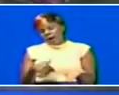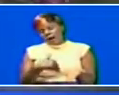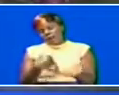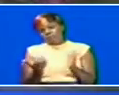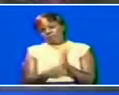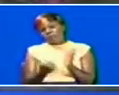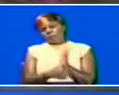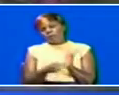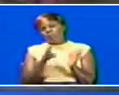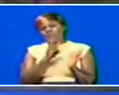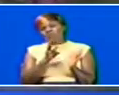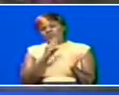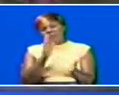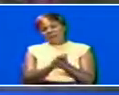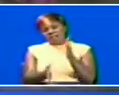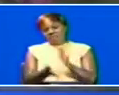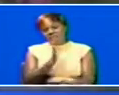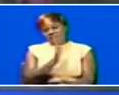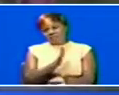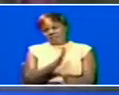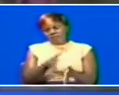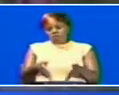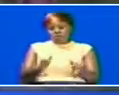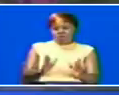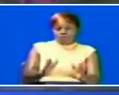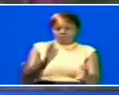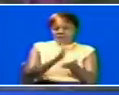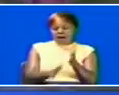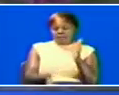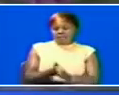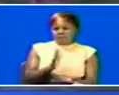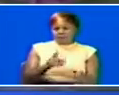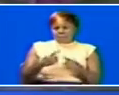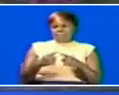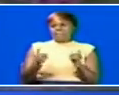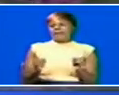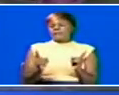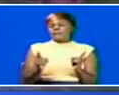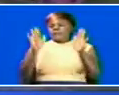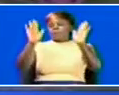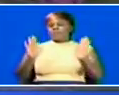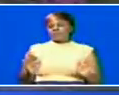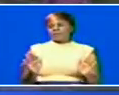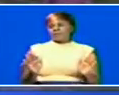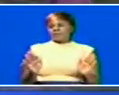ya maji, hatuoni chochote. Tuna shida ya mabarabara, hatuoni chochote. Lakini zaidi